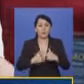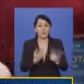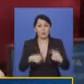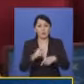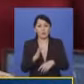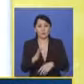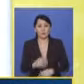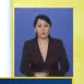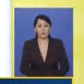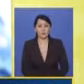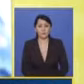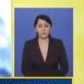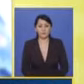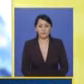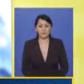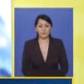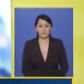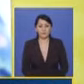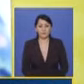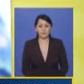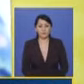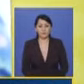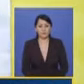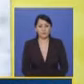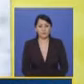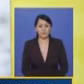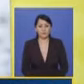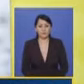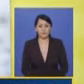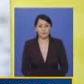ұйымдастырылатын болады. Аманжол Нұртазин, Айман Күзембаева, Әділ Нұржанов, жаңалықтар қызметі.